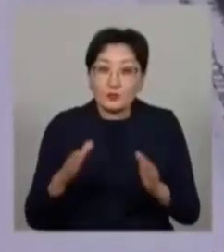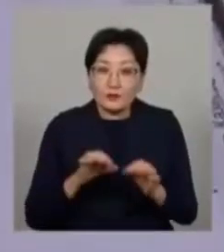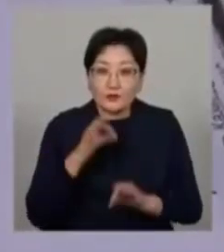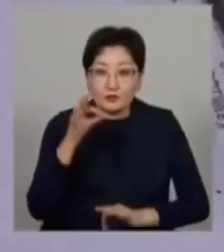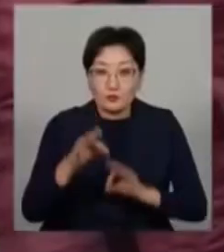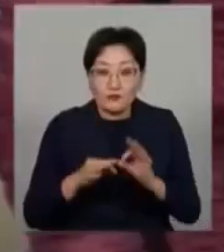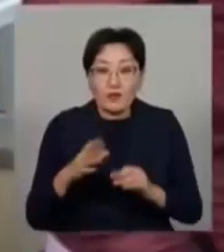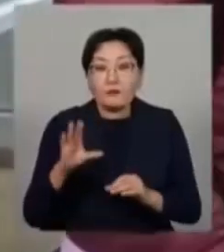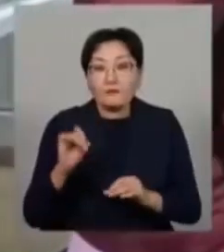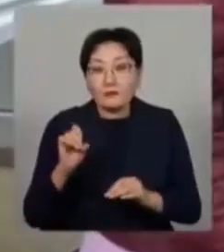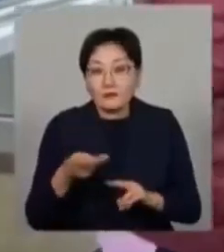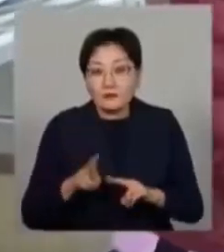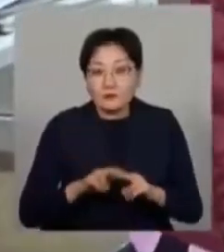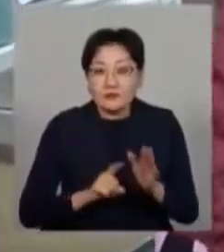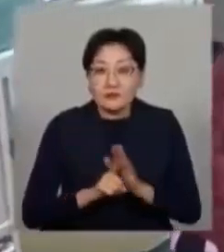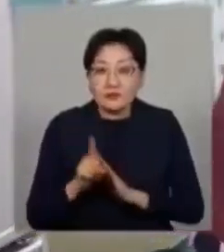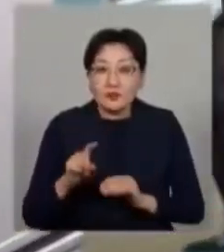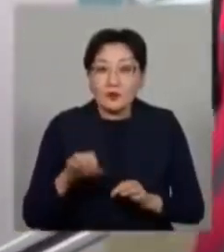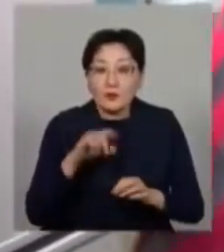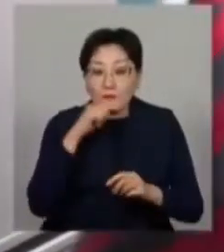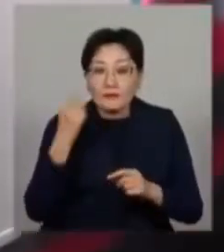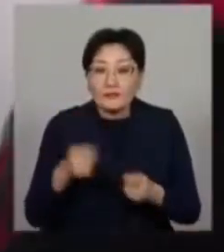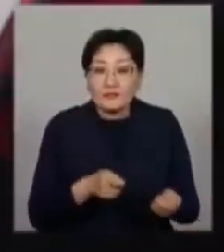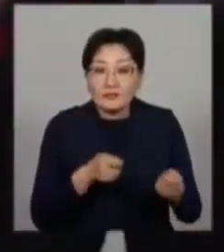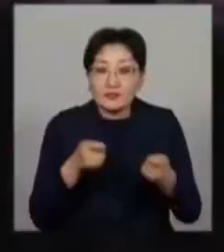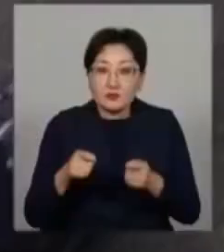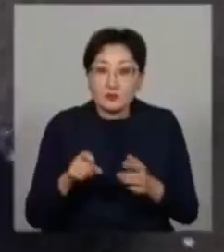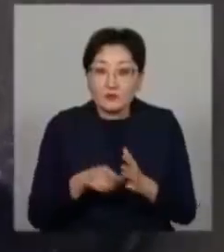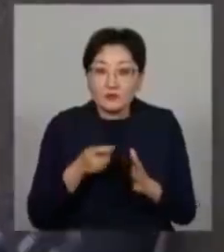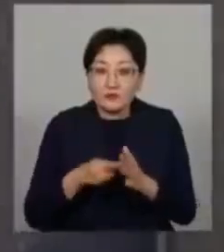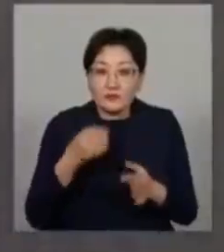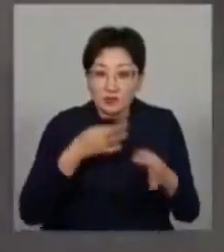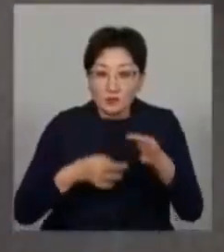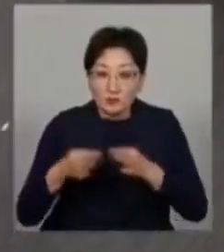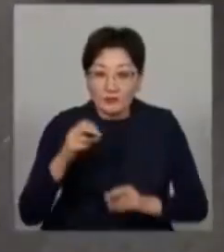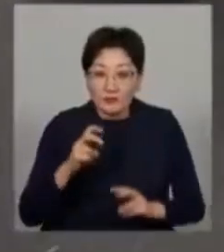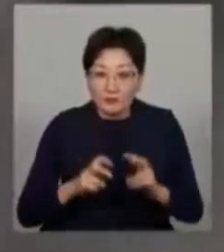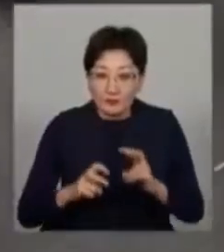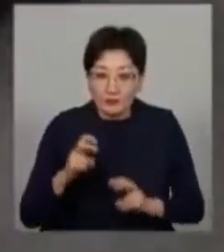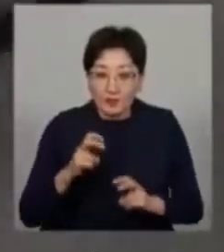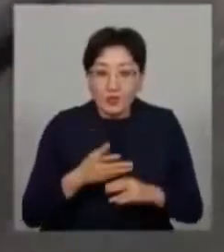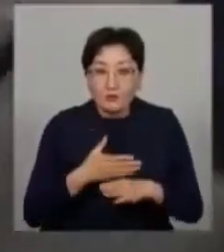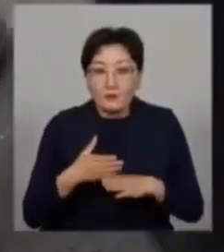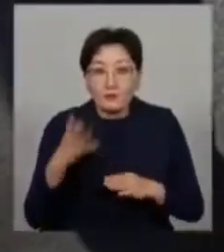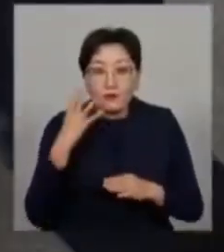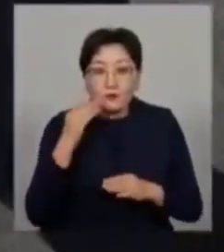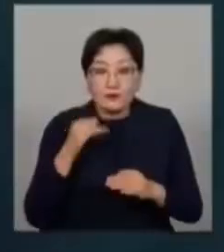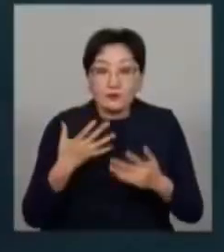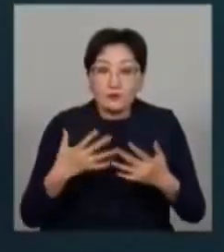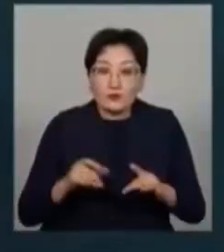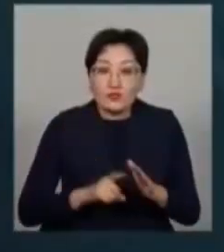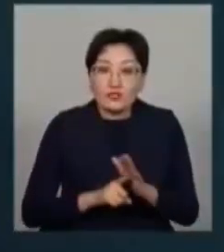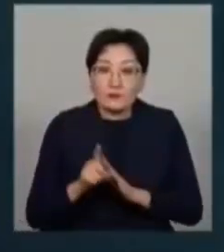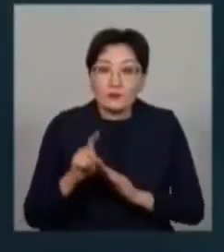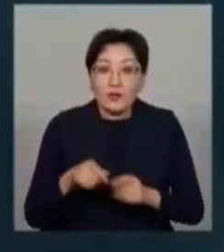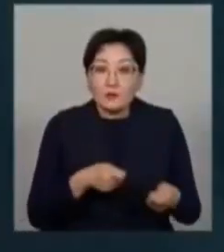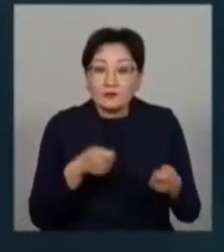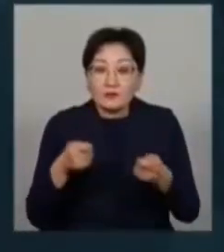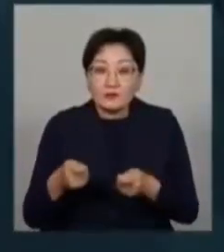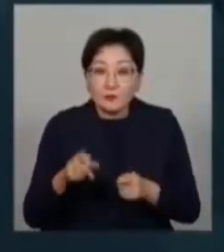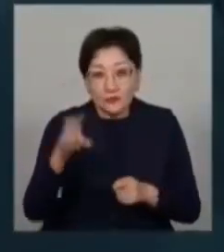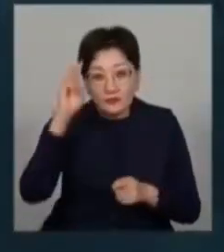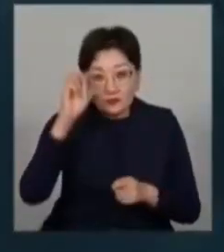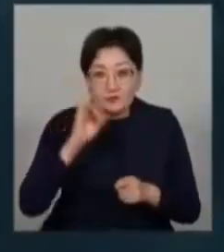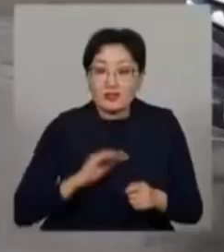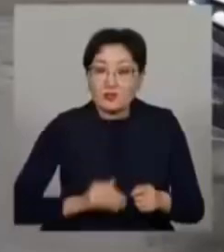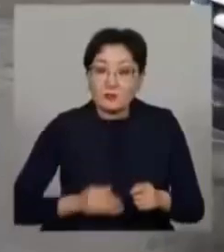Препарат «Спутник Ви», который сначала из России доставили на Карагандинский фармацевтический комплекс, а затем в Алматы, уже начали развозить по